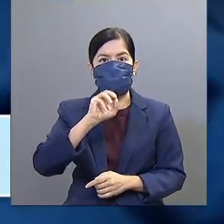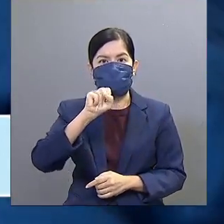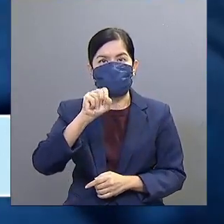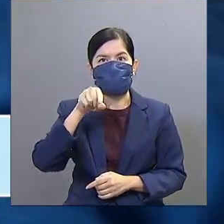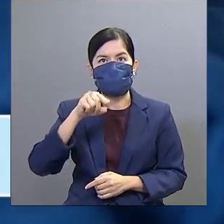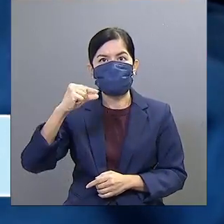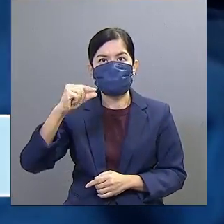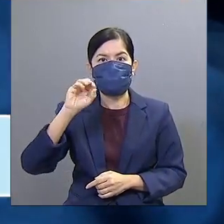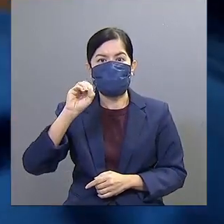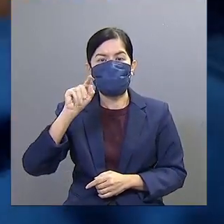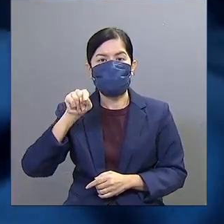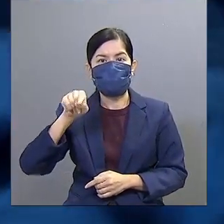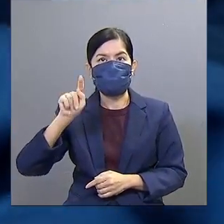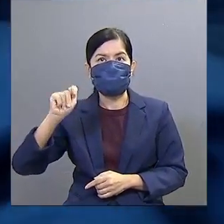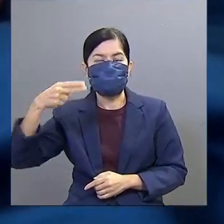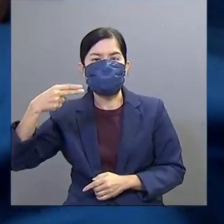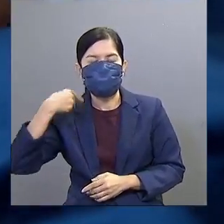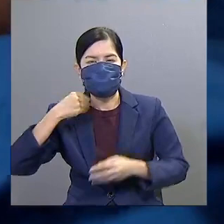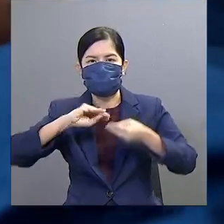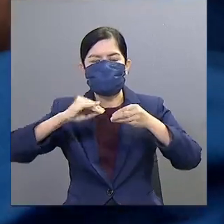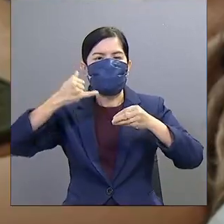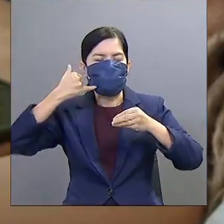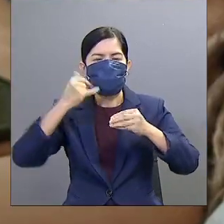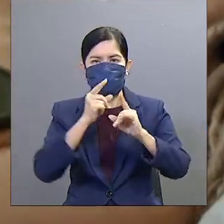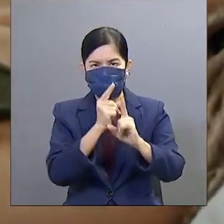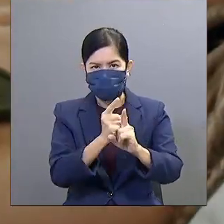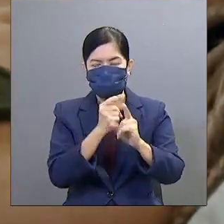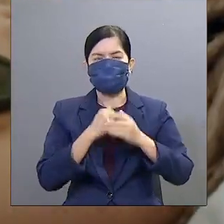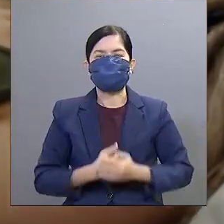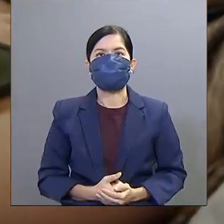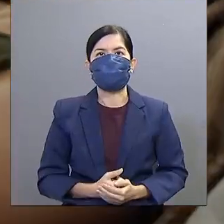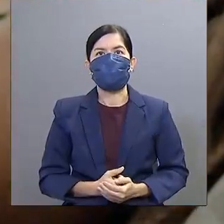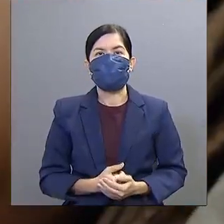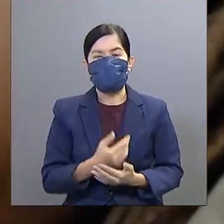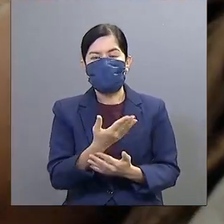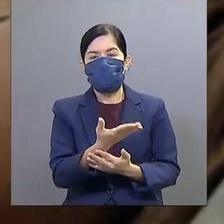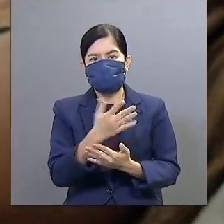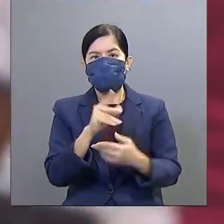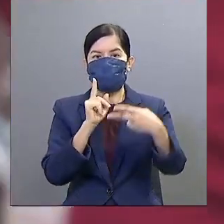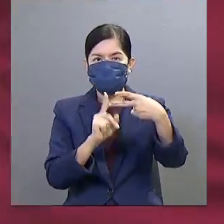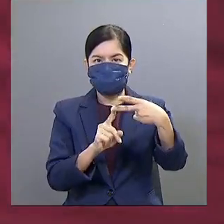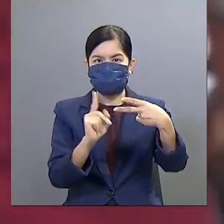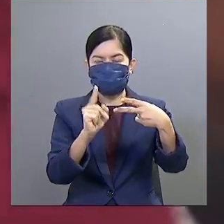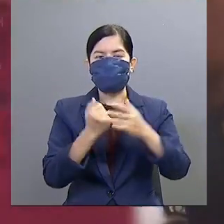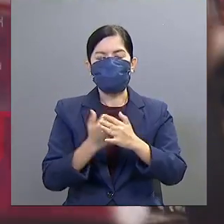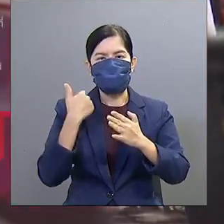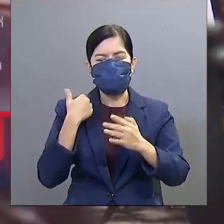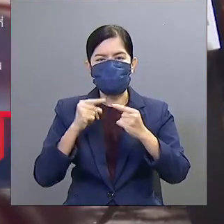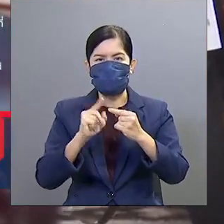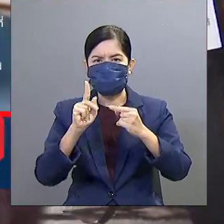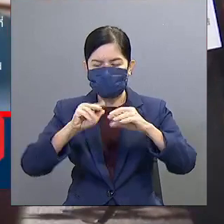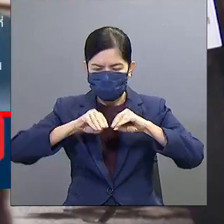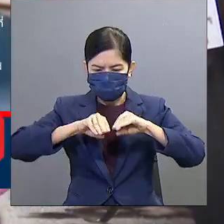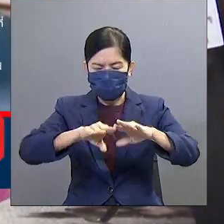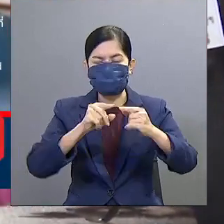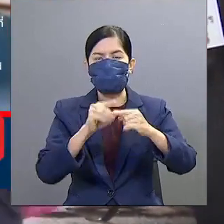02 590 6000นะคะไม่ได้เป็นไตนะคะแต่จะเป็นเกาต์แทนนะคะเมื่อมีภาวะกรดยูริกในเลือดสูงส่วนอีกหนึ่งเรื่องมีการแชร์ข้อมูลในสื่อ